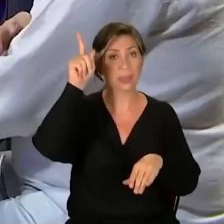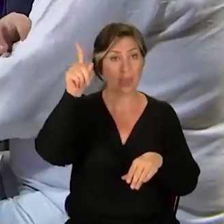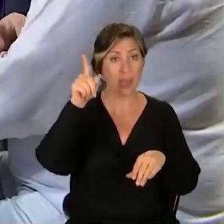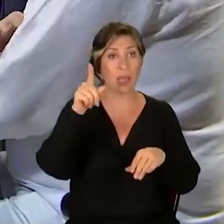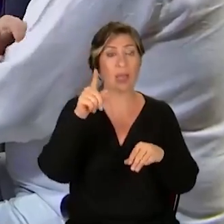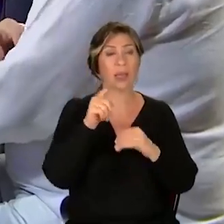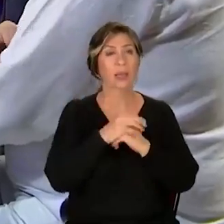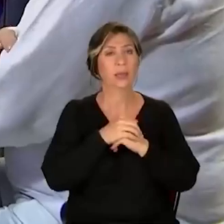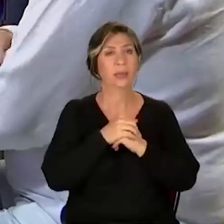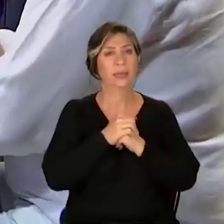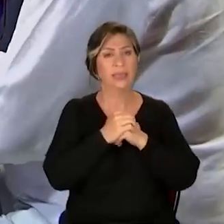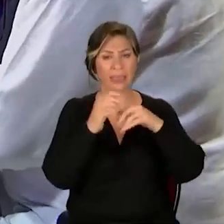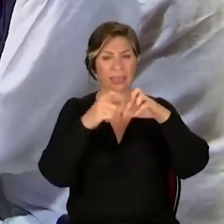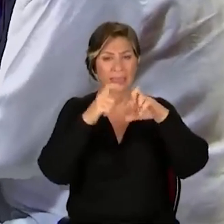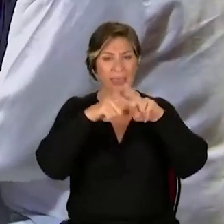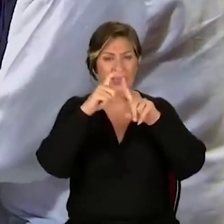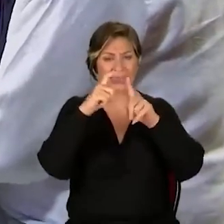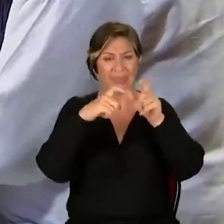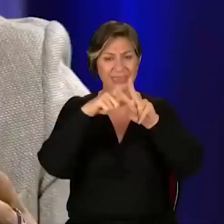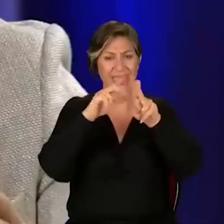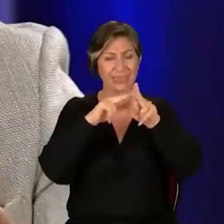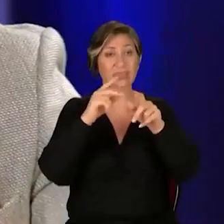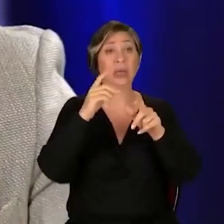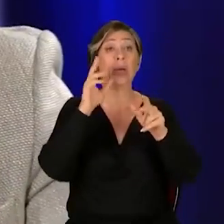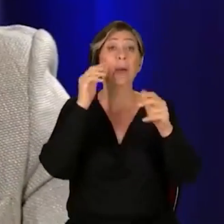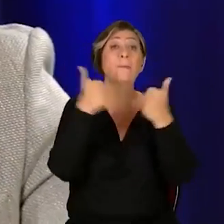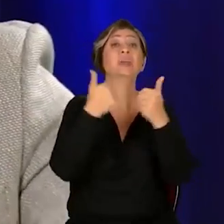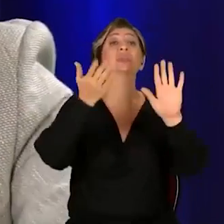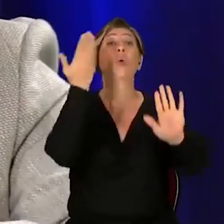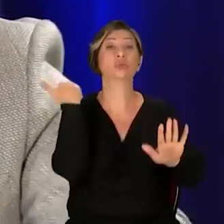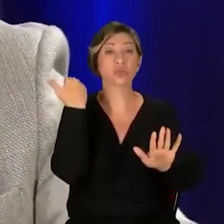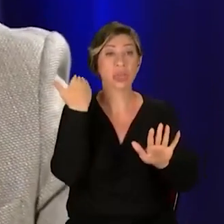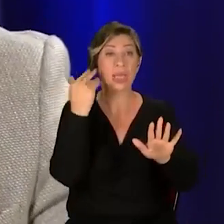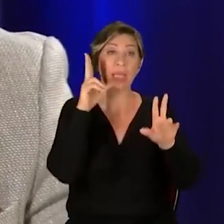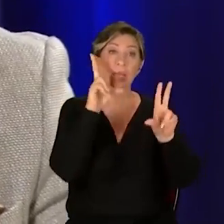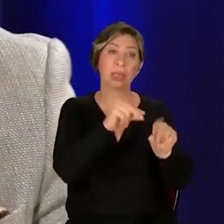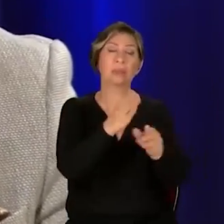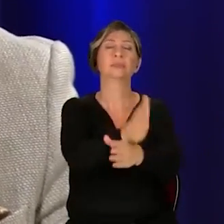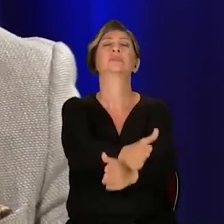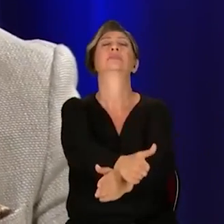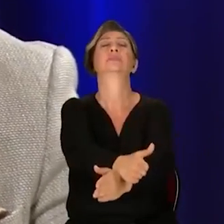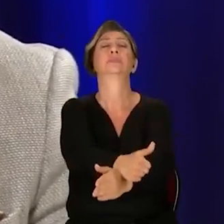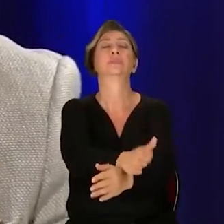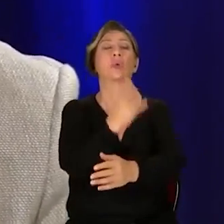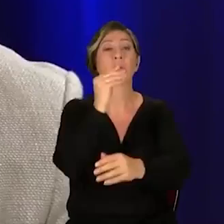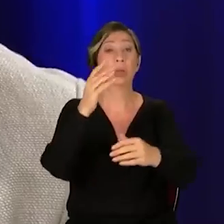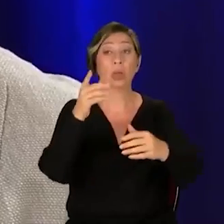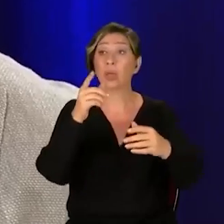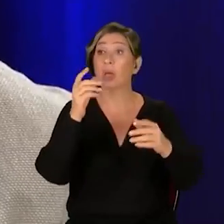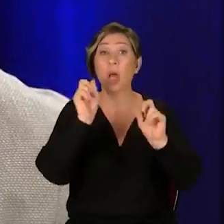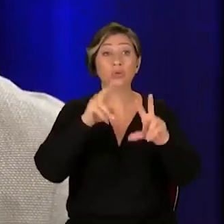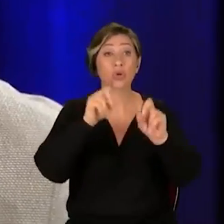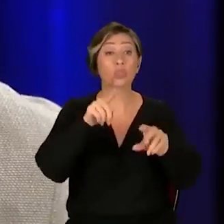Boston'dayken Red Sox'ların şeyi var. Yani maça çıkmadan önce yatmaları gerekiyor. Yani koç diyor ki burada